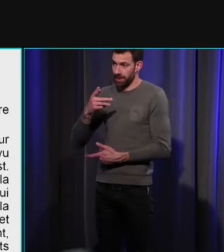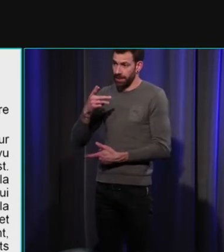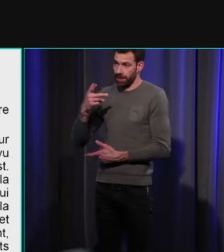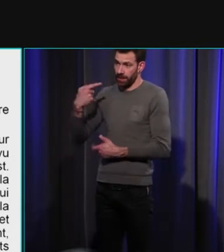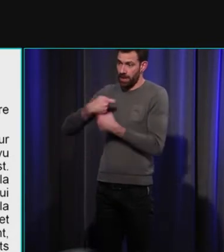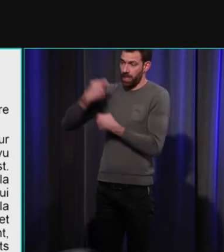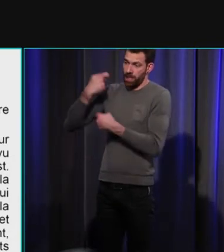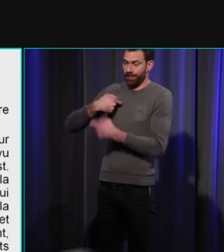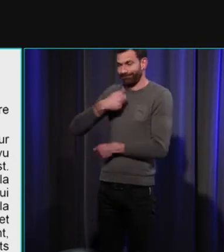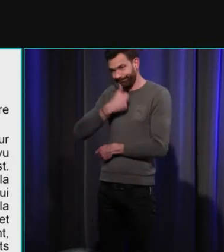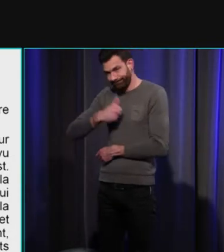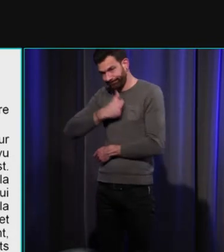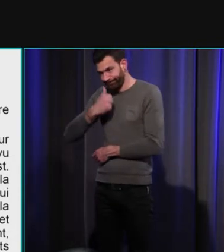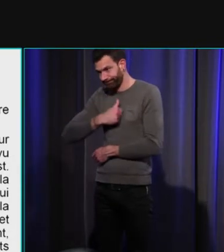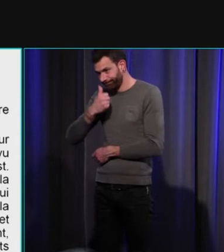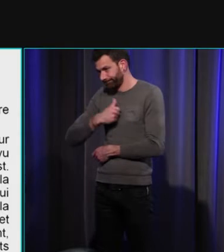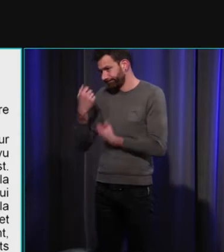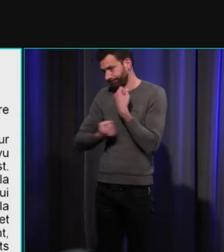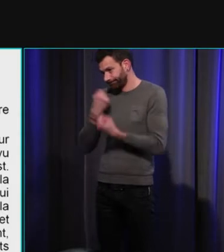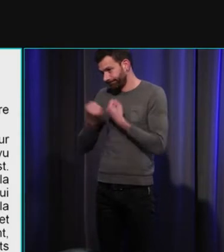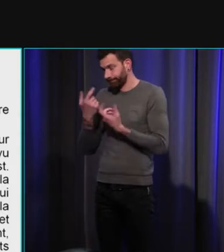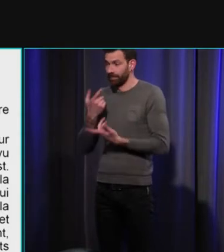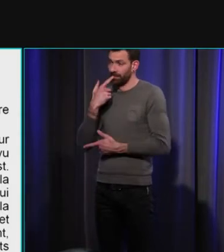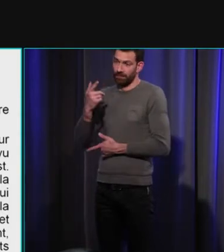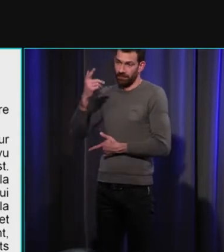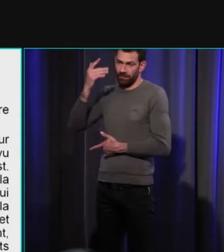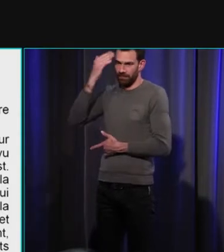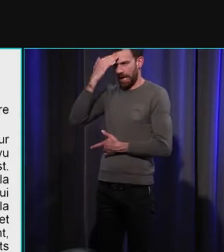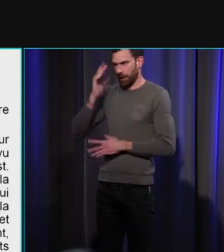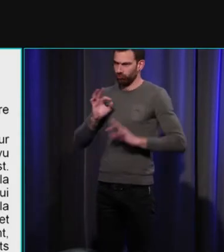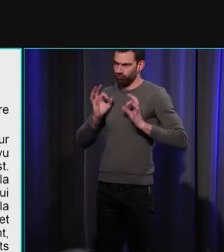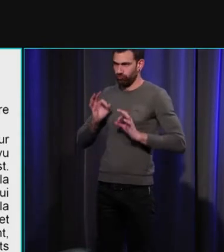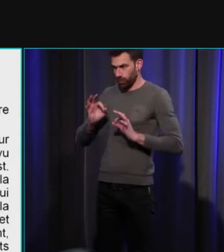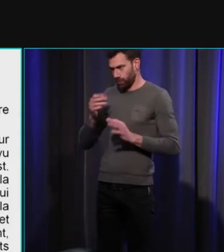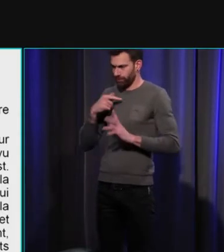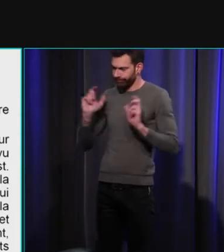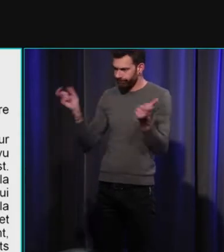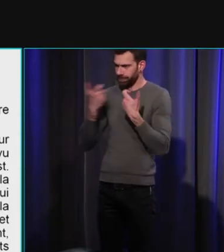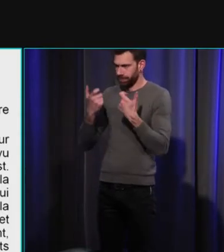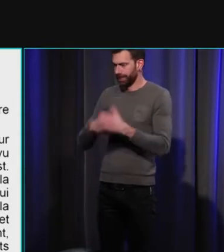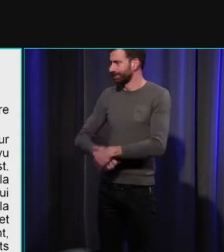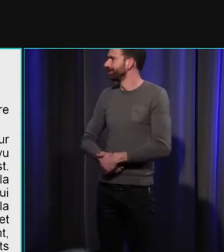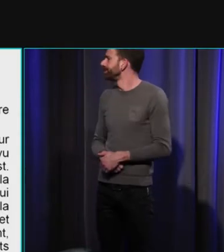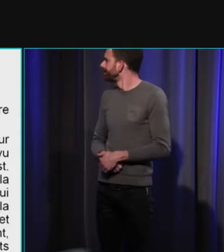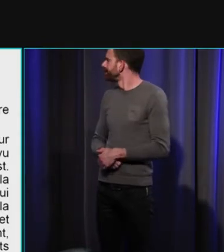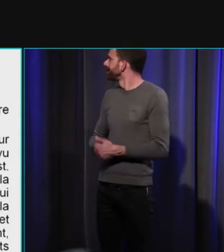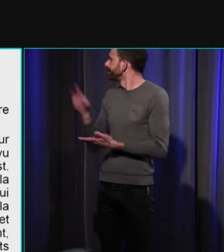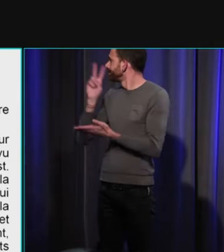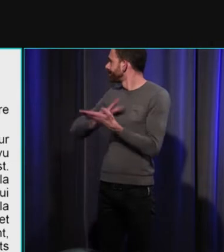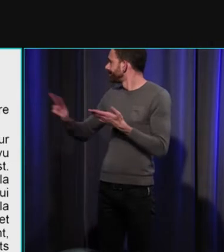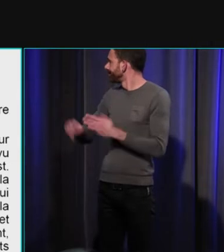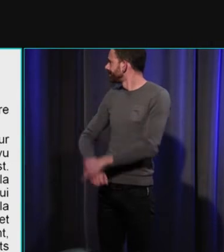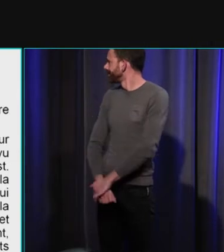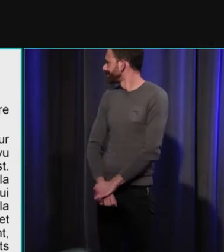sein les draps et elles sont de caractère extrêmement trempé il a appris à le maîtriser je ne sais pas par contre qui